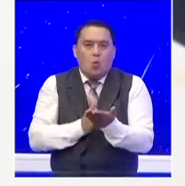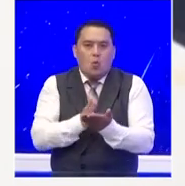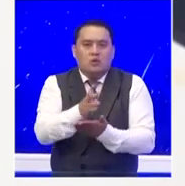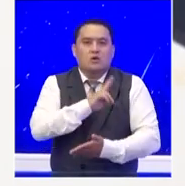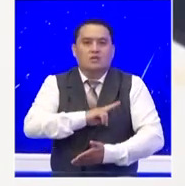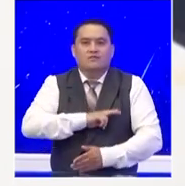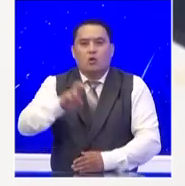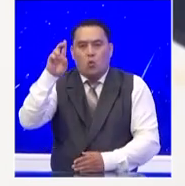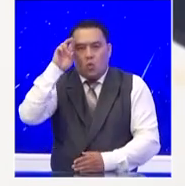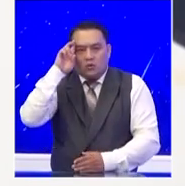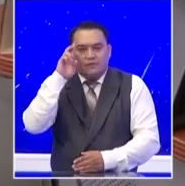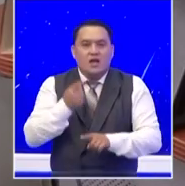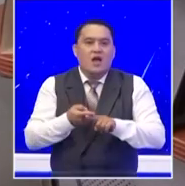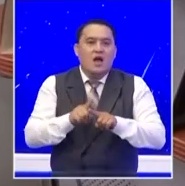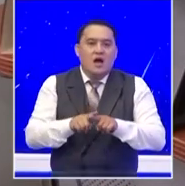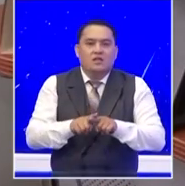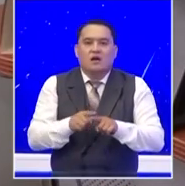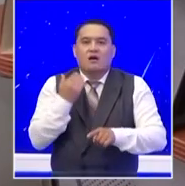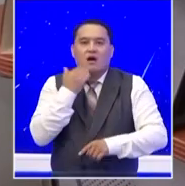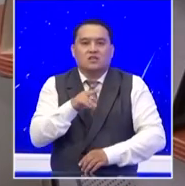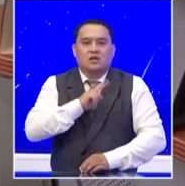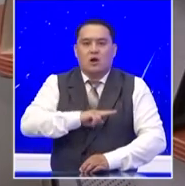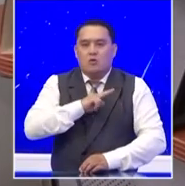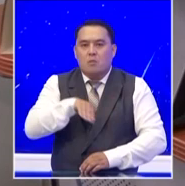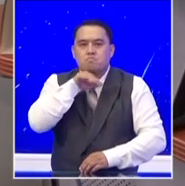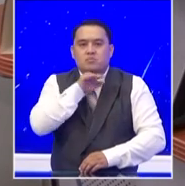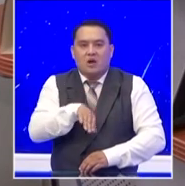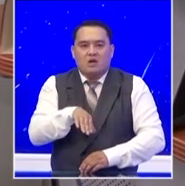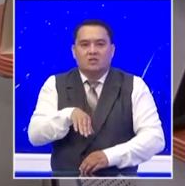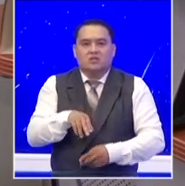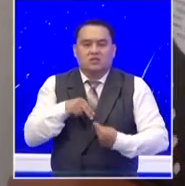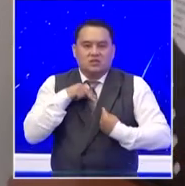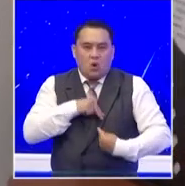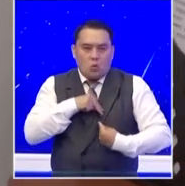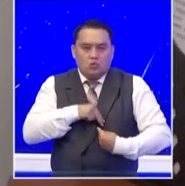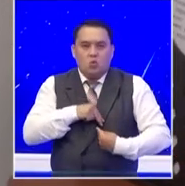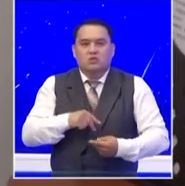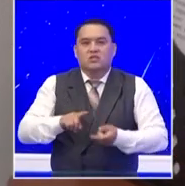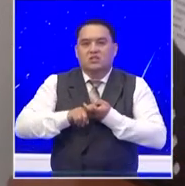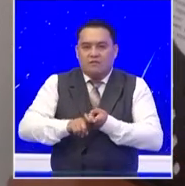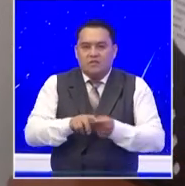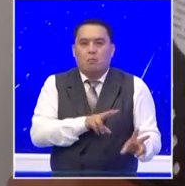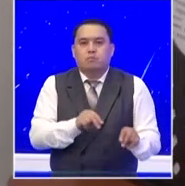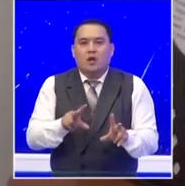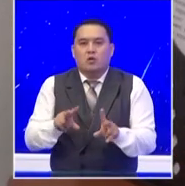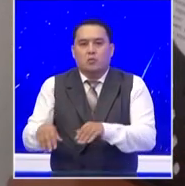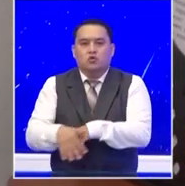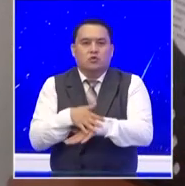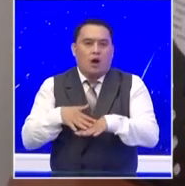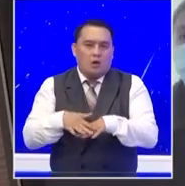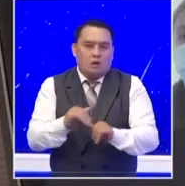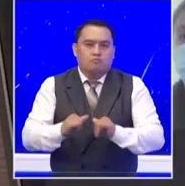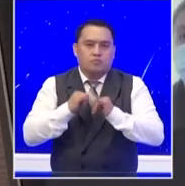работу госслужащих. Во многом от качества нашей работы, профессионализма и самоотверженности зависит благополучие народа